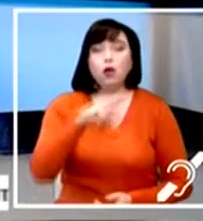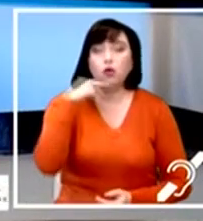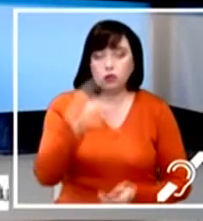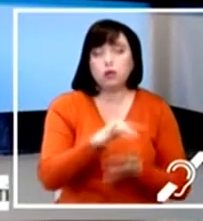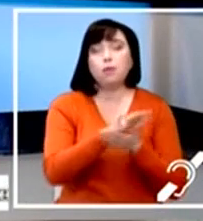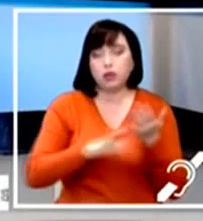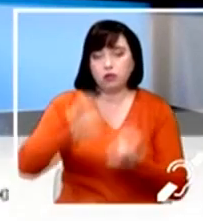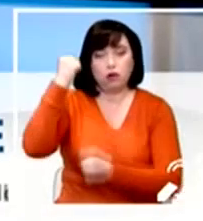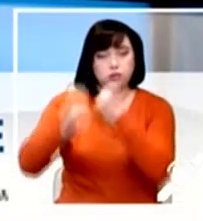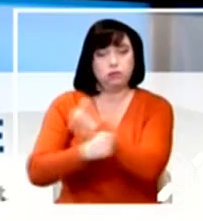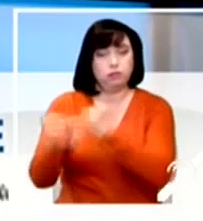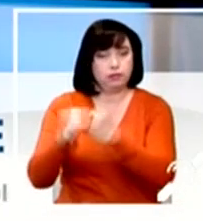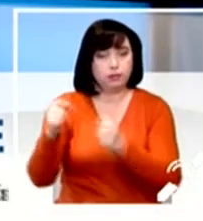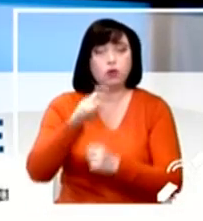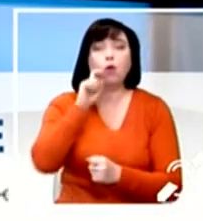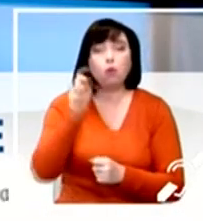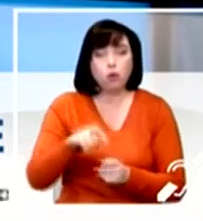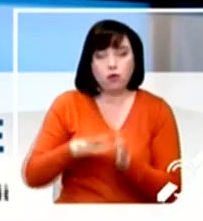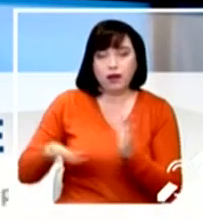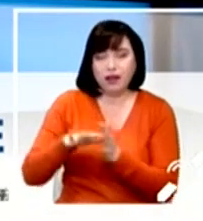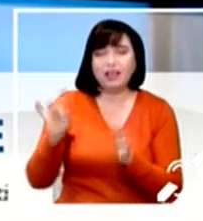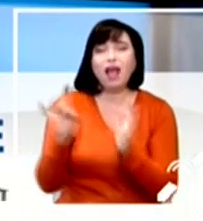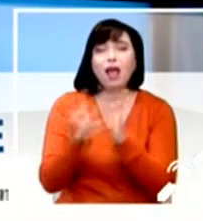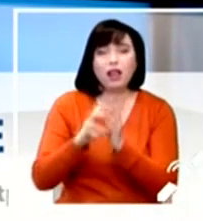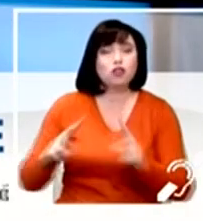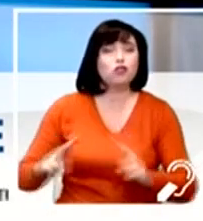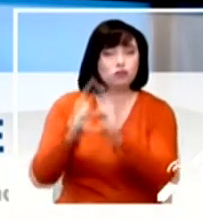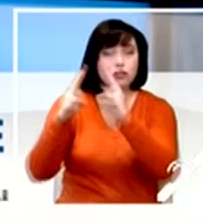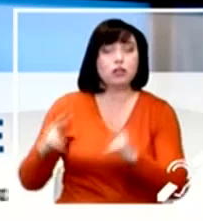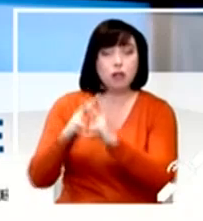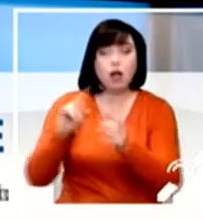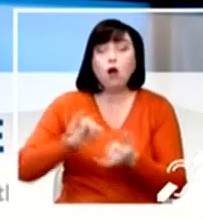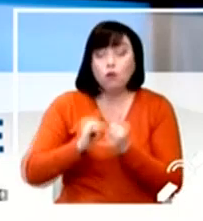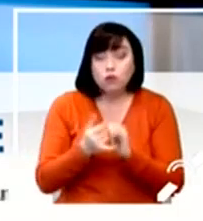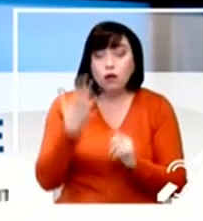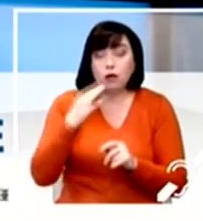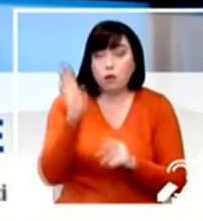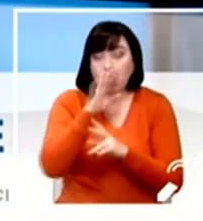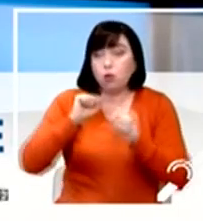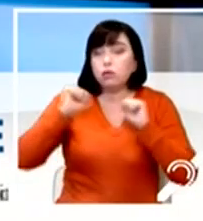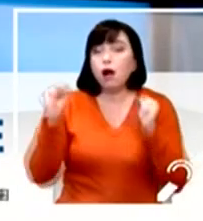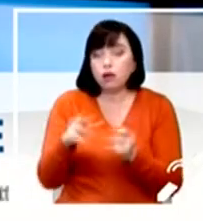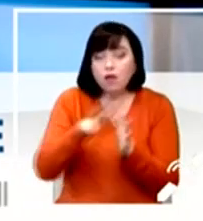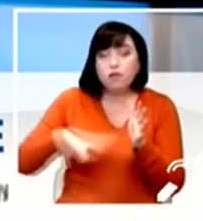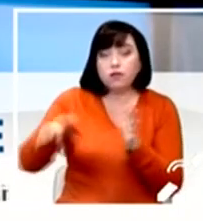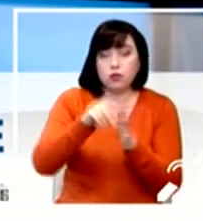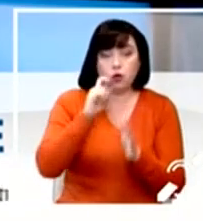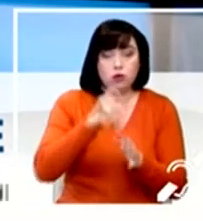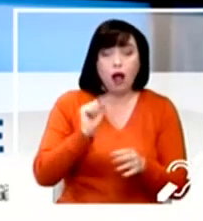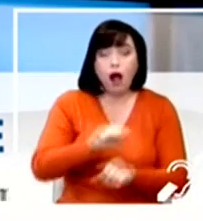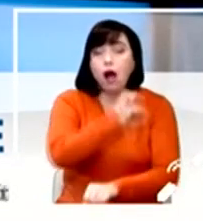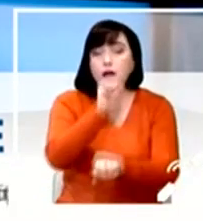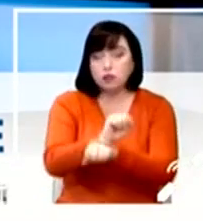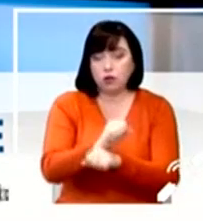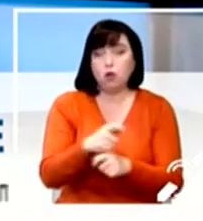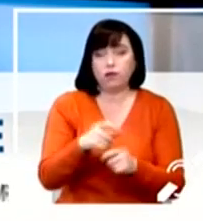Rusia continuă să atace orașele ucrainene și rețelele electrice în condițiile în care vremea se răcește în toată Ucraina, iar